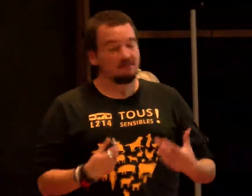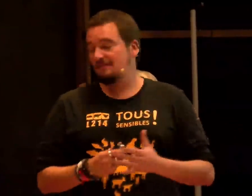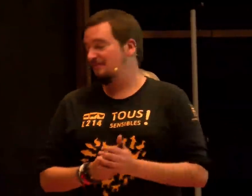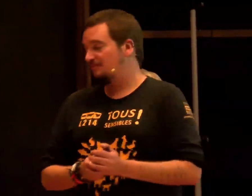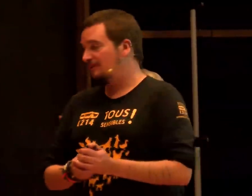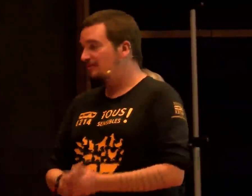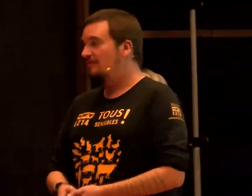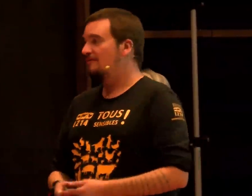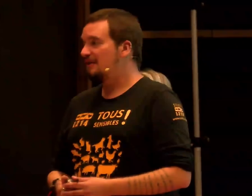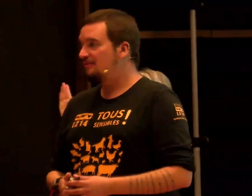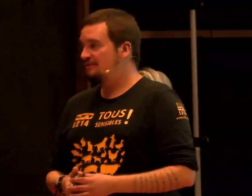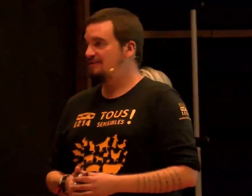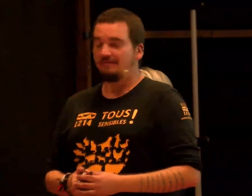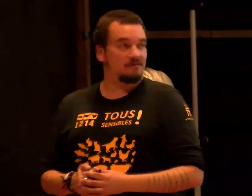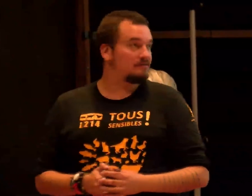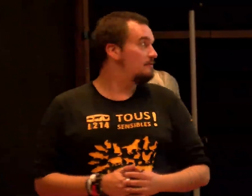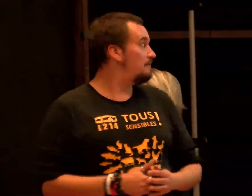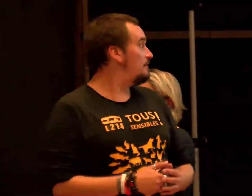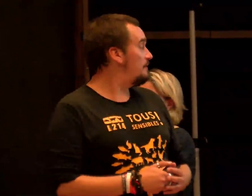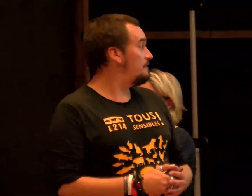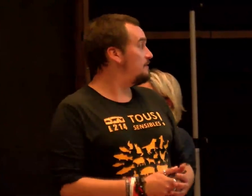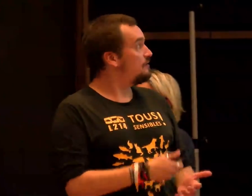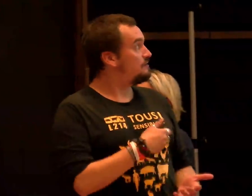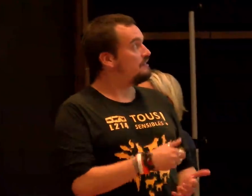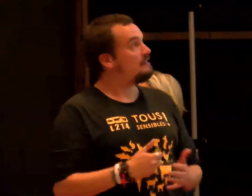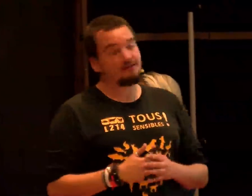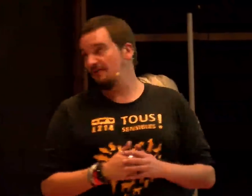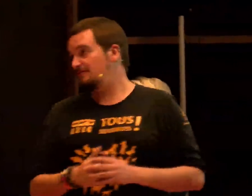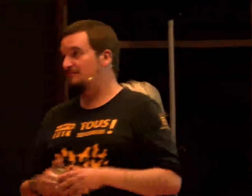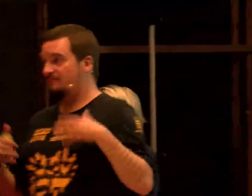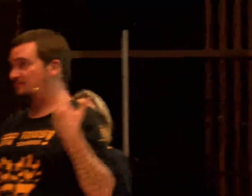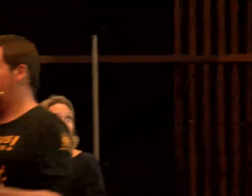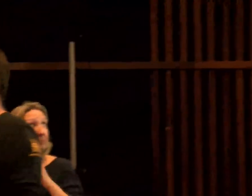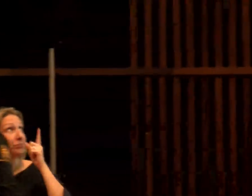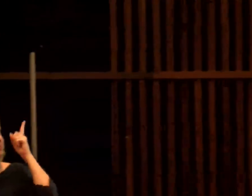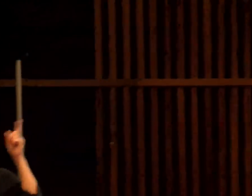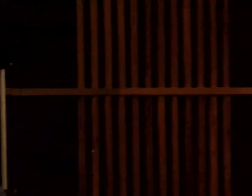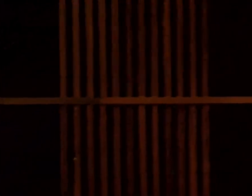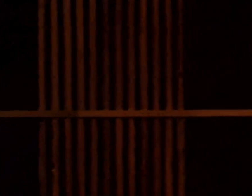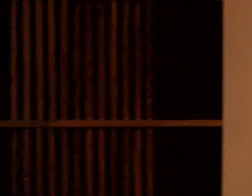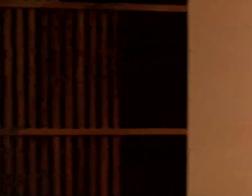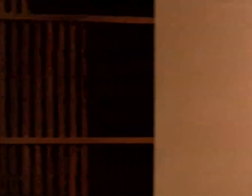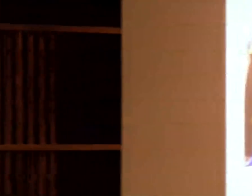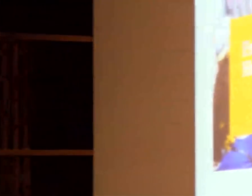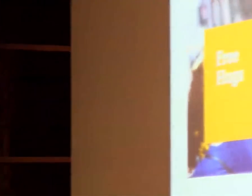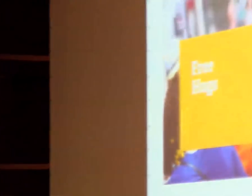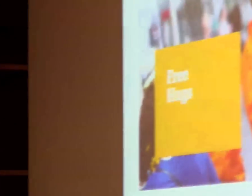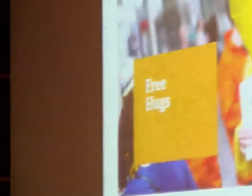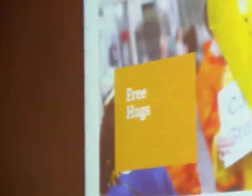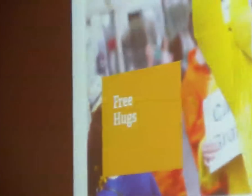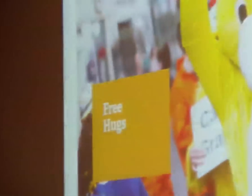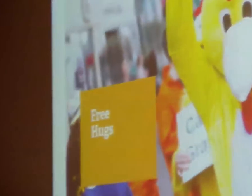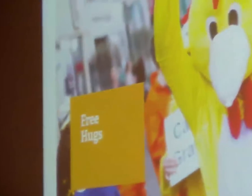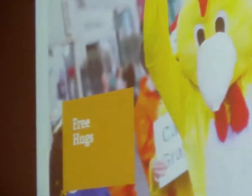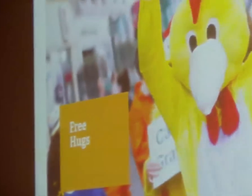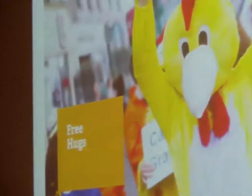moi en tout cas, je trouve vraiment très positive et que j'adore, c'est les Free Hugs. Donc on met des costumes d'animaux, on est dans la rue, on